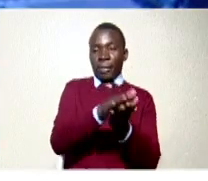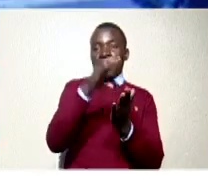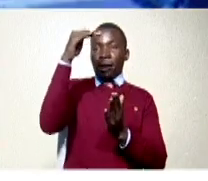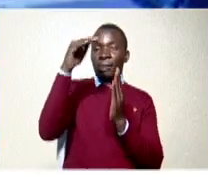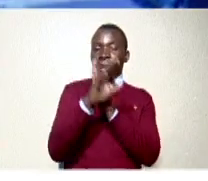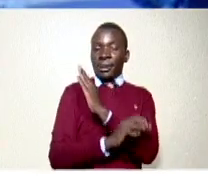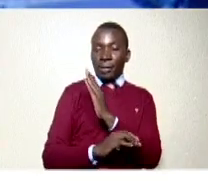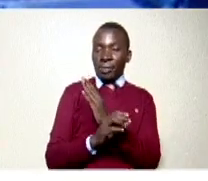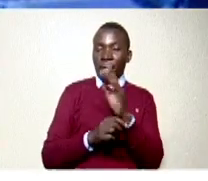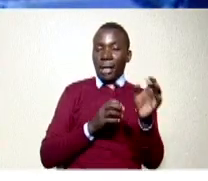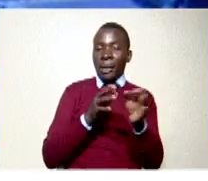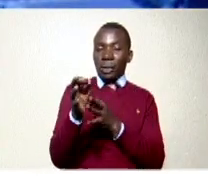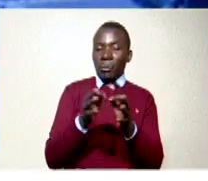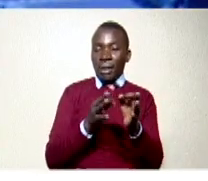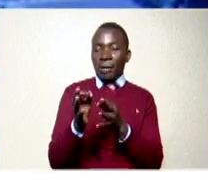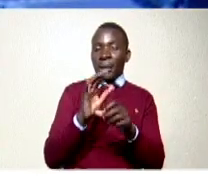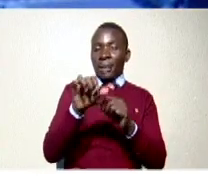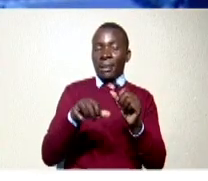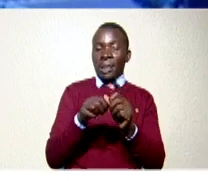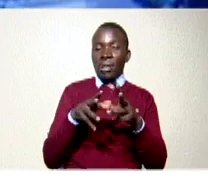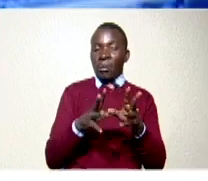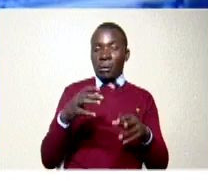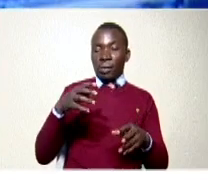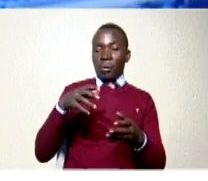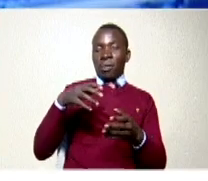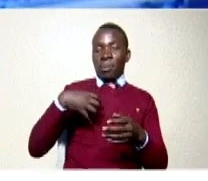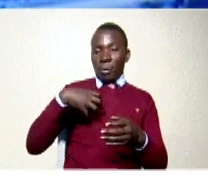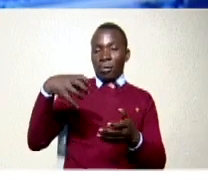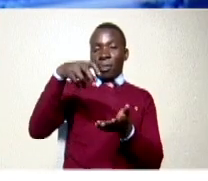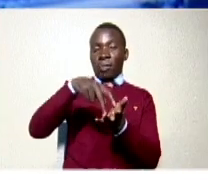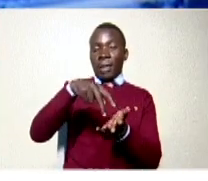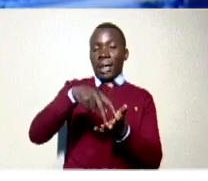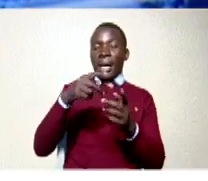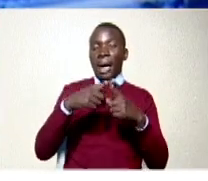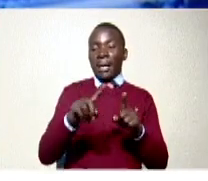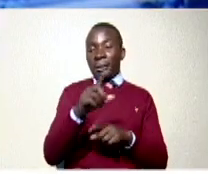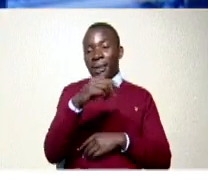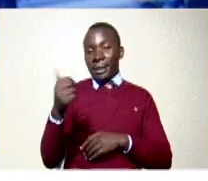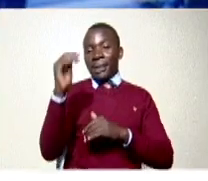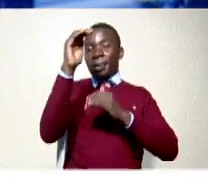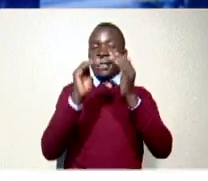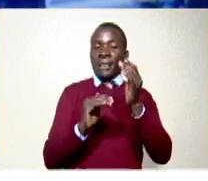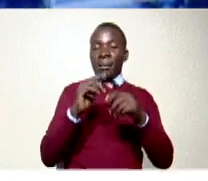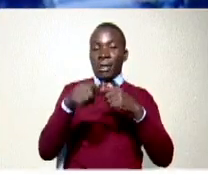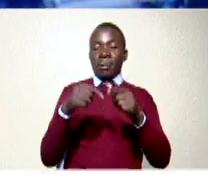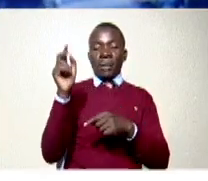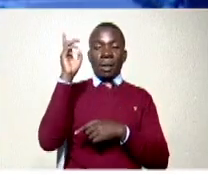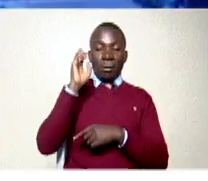asobanura ku bijyanye n'uko ubukungu buhagaze ariko n'izindi nzego mwagiye